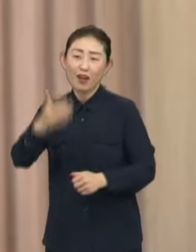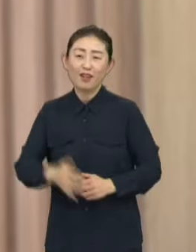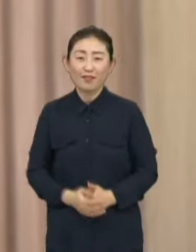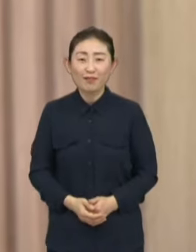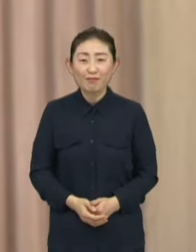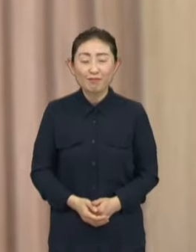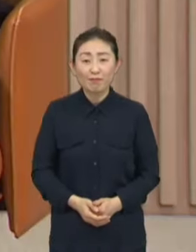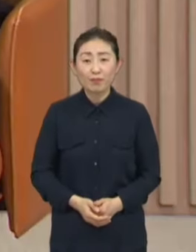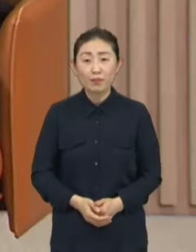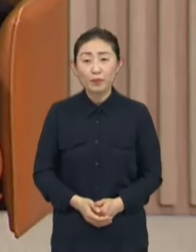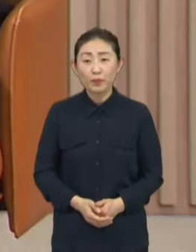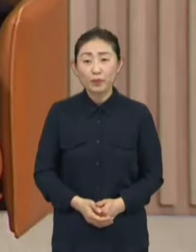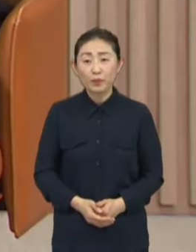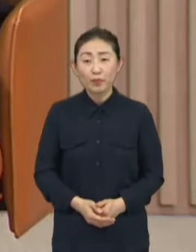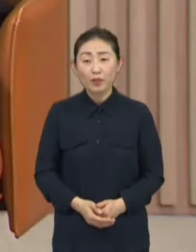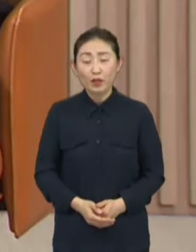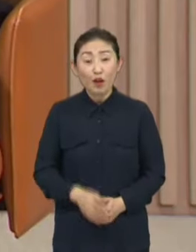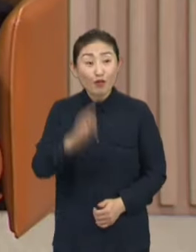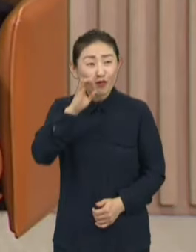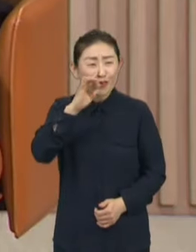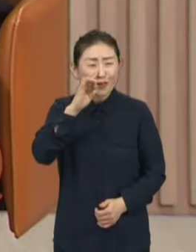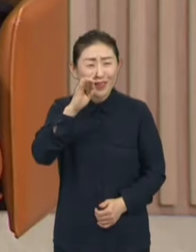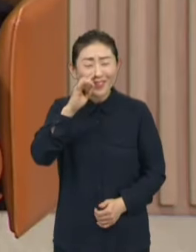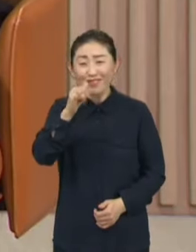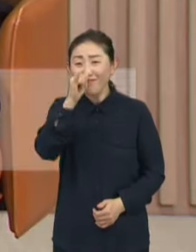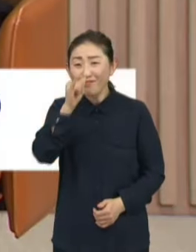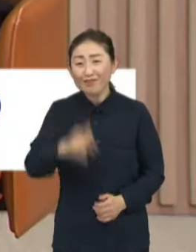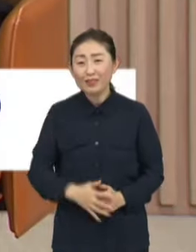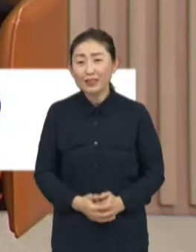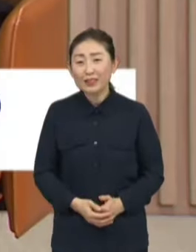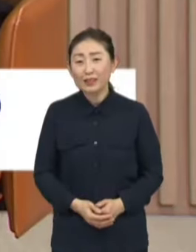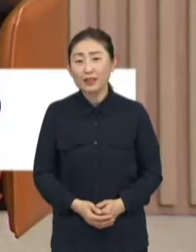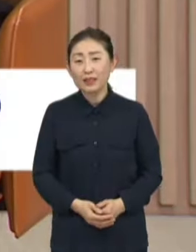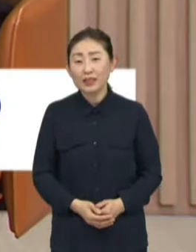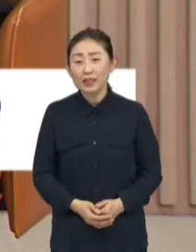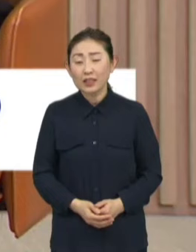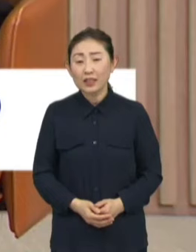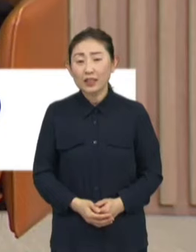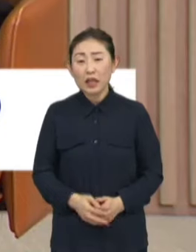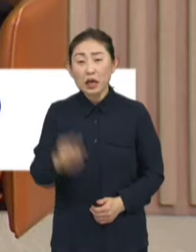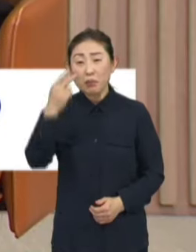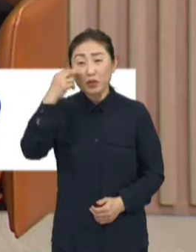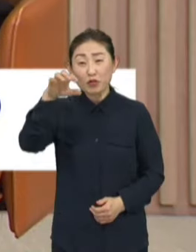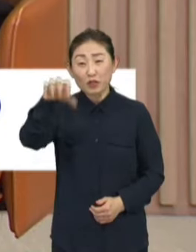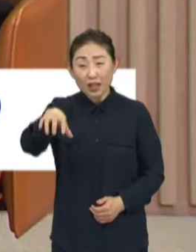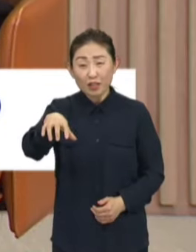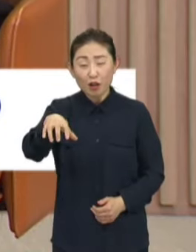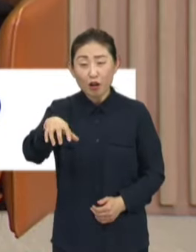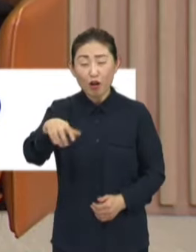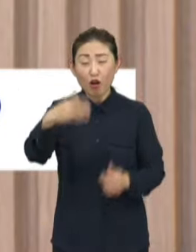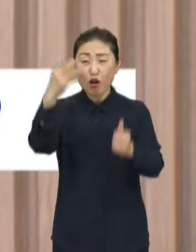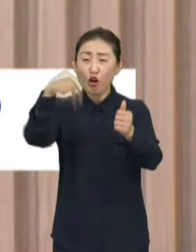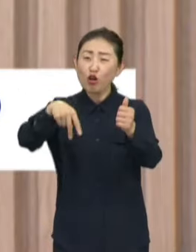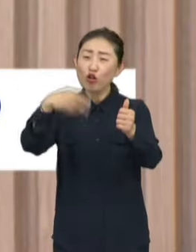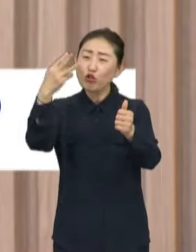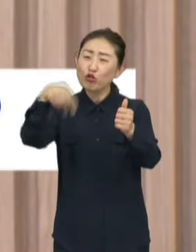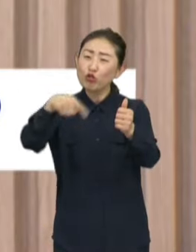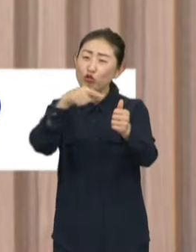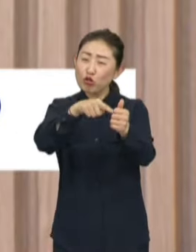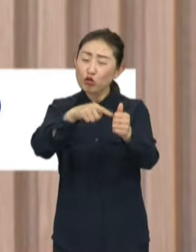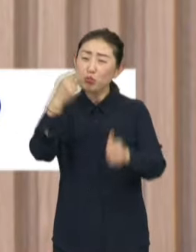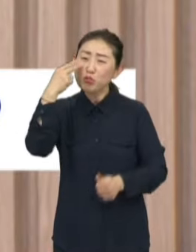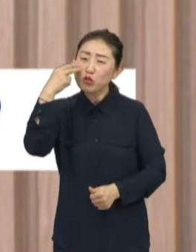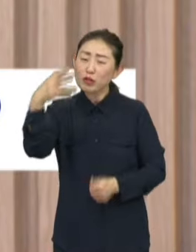중요하다고 생각합니다. 다들 궁금해하는 건데요. 네. 미국 현지에서는 유현진 선수가 올 시즌에도